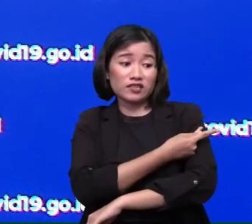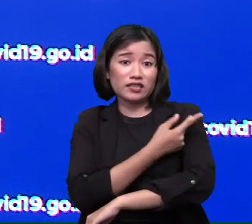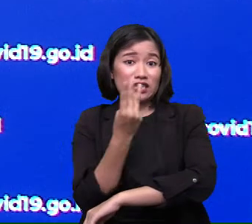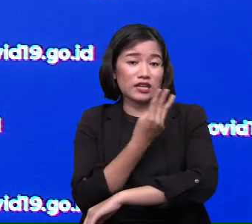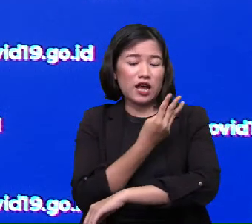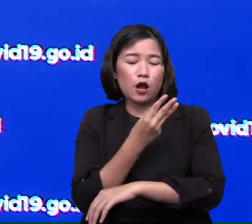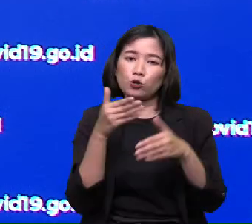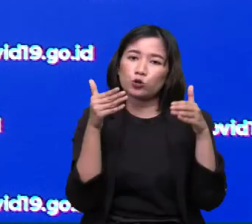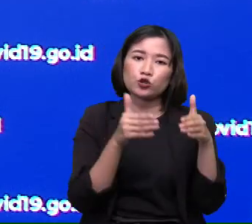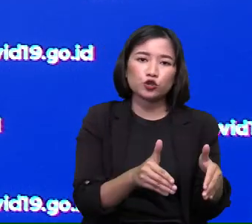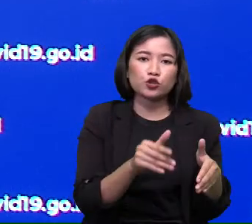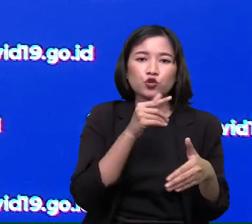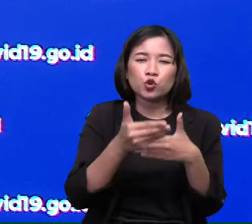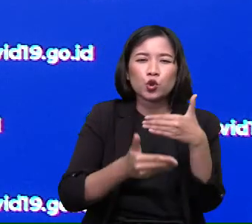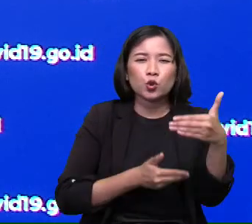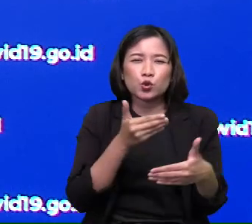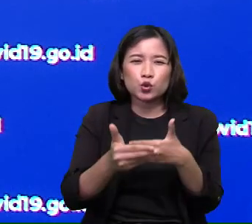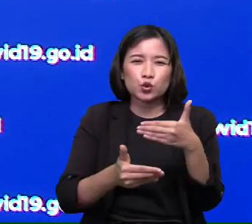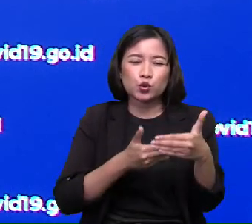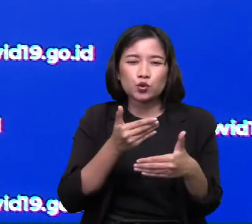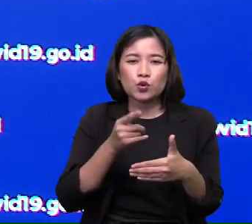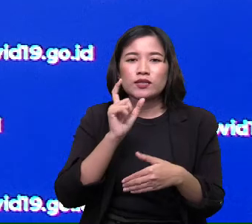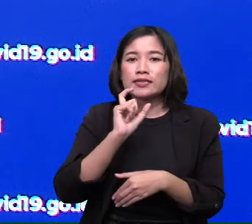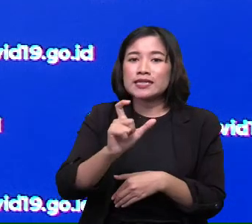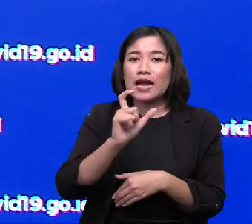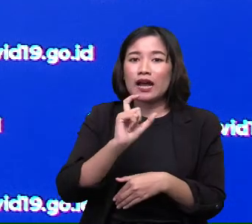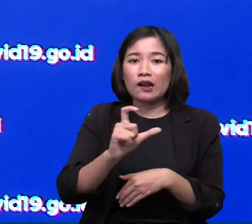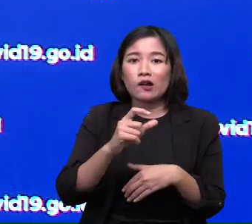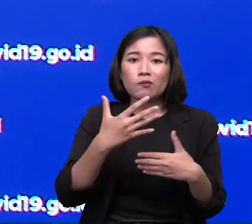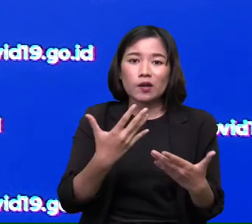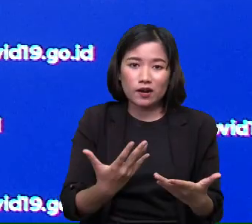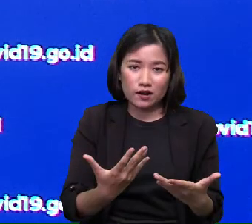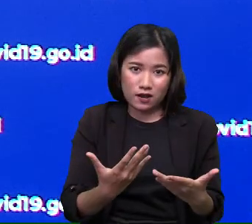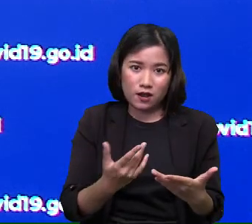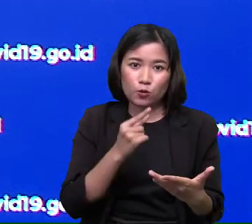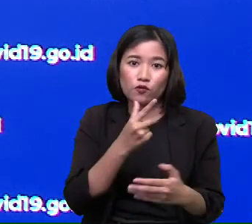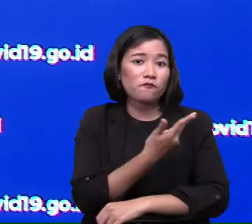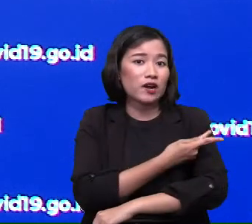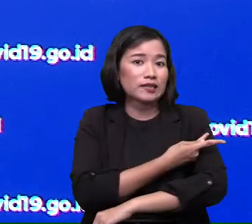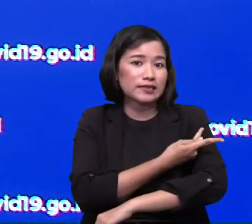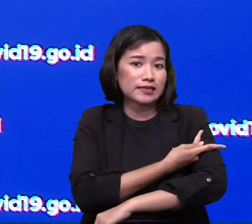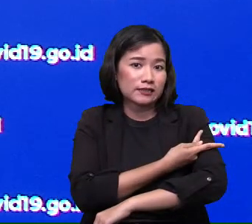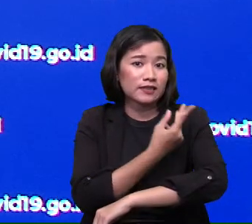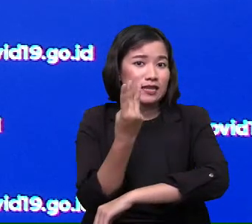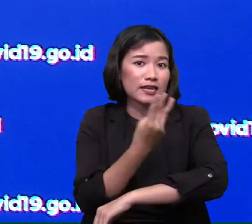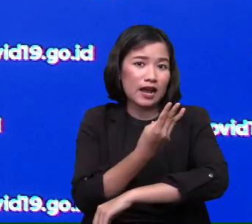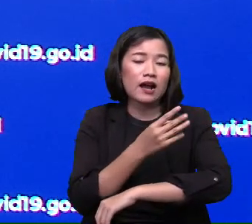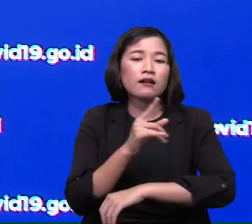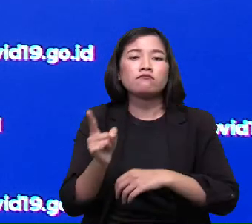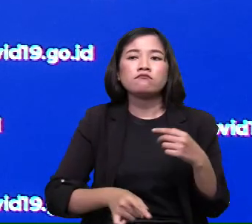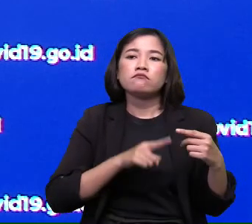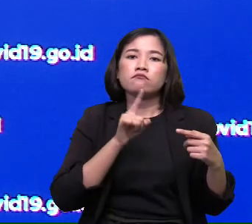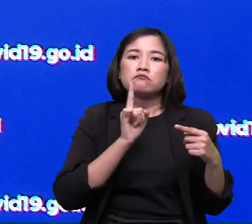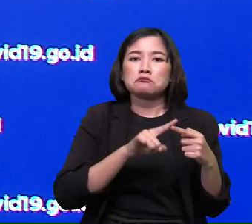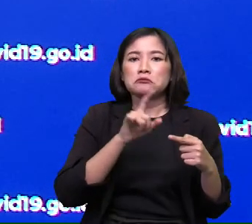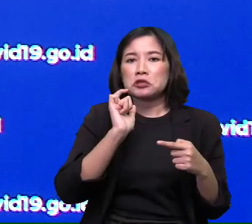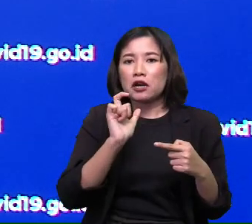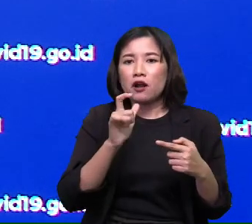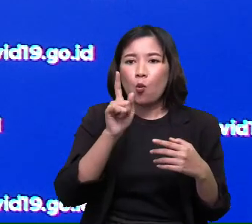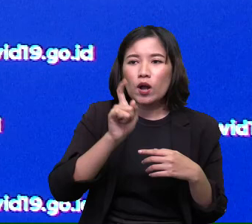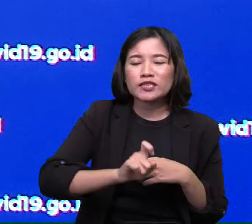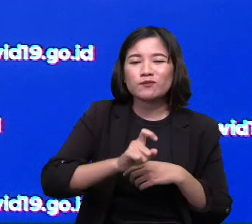terus-menerus Salah satu cara pemerintah untuk meningkatkan cakupan vaksinasi Booster ialah dengan menerapkan wajib vaksin